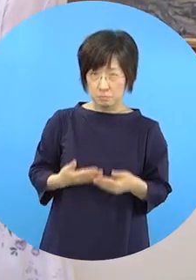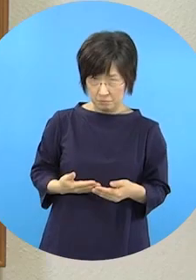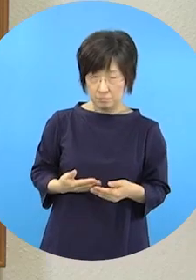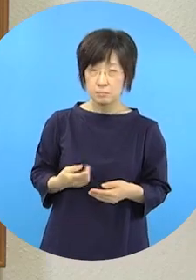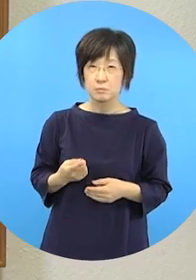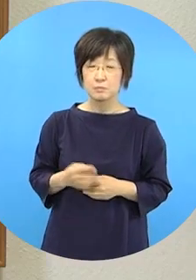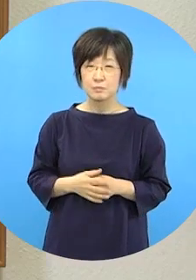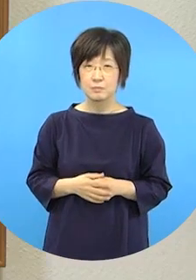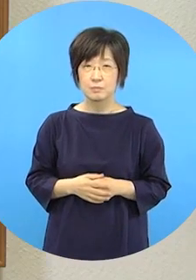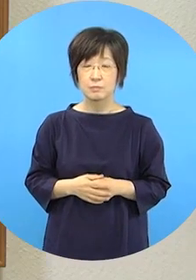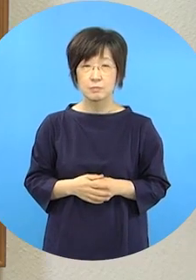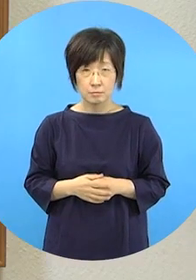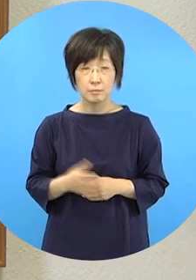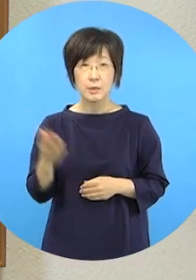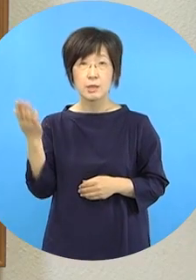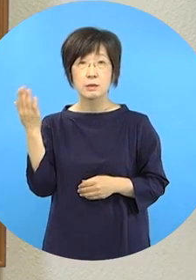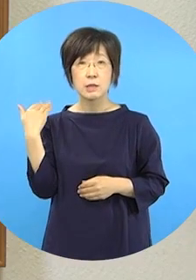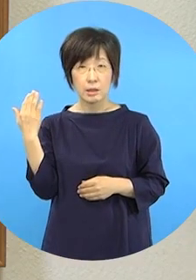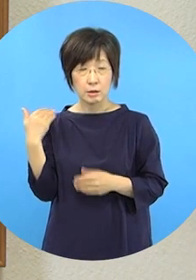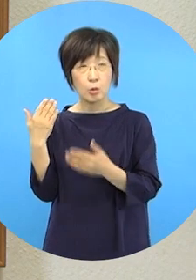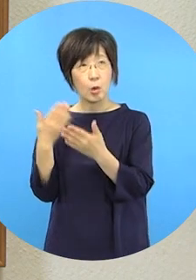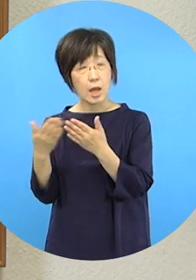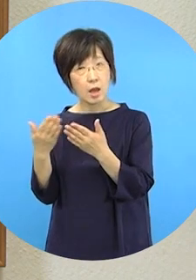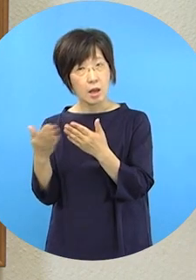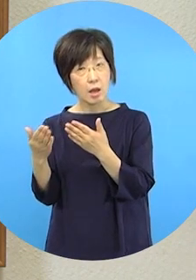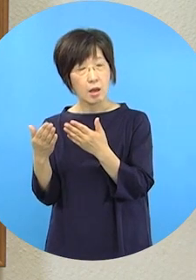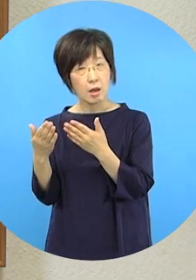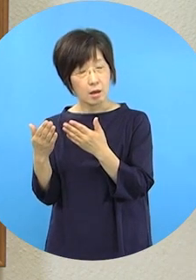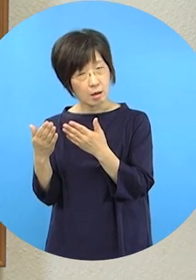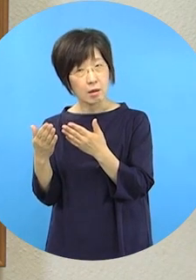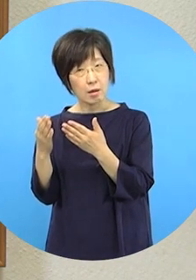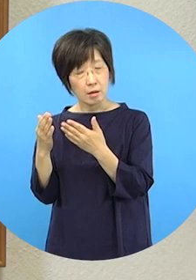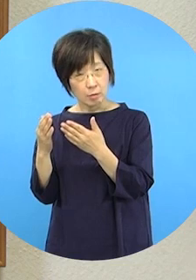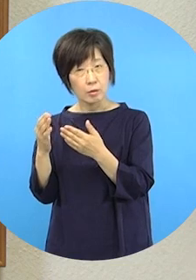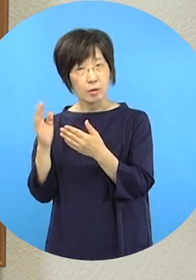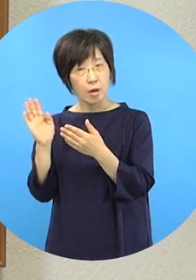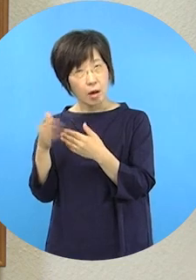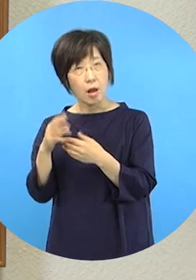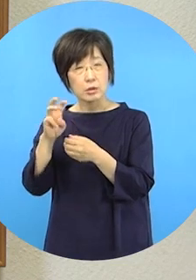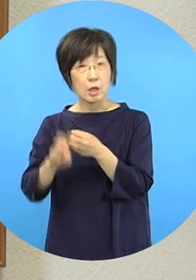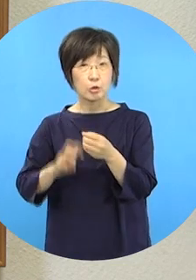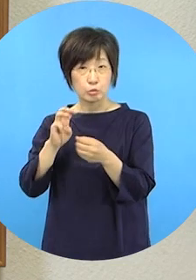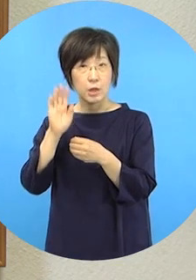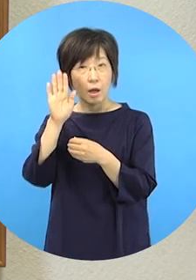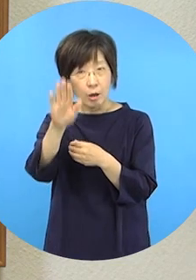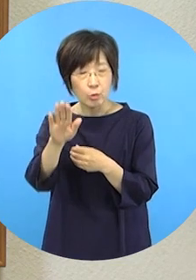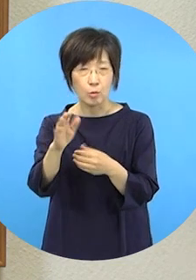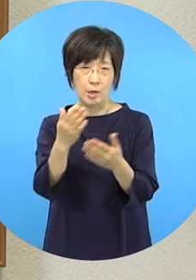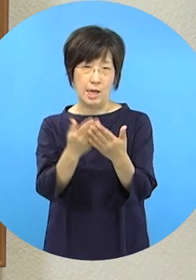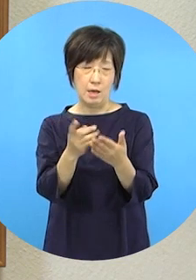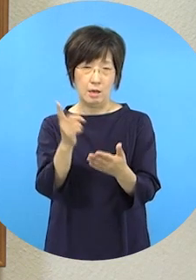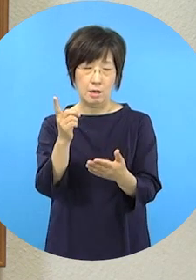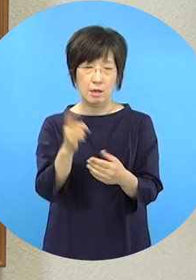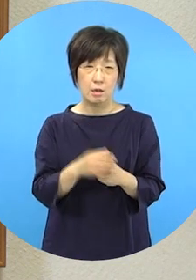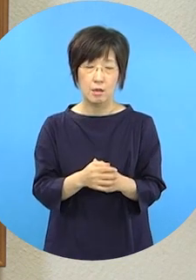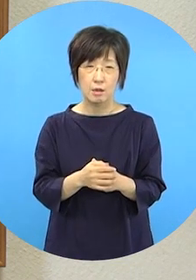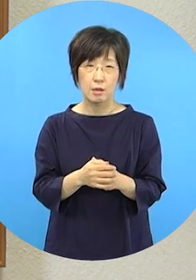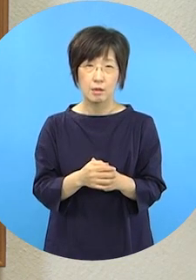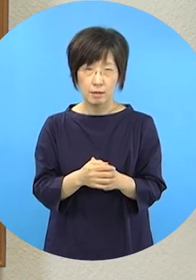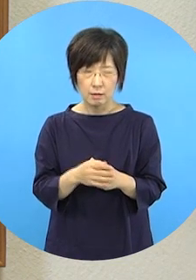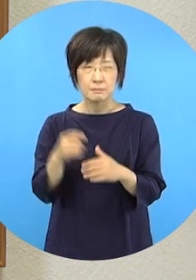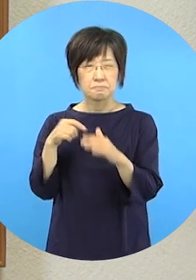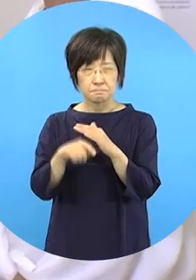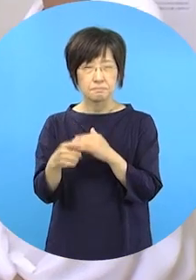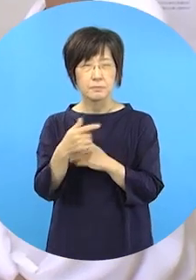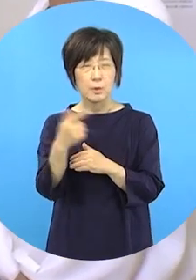ね。 はい、先ほどの絵から30年ほど後に描かれた作品なんですけども、実はこの作品には大きなエピソ